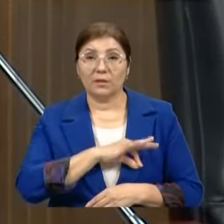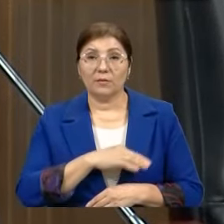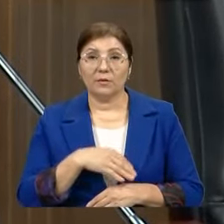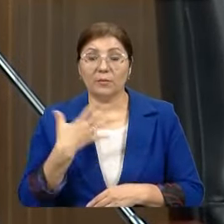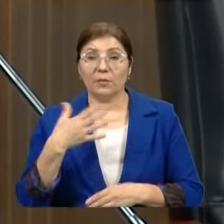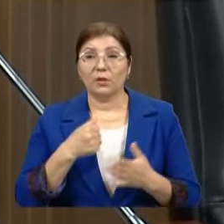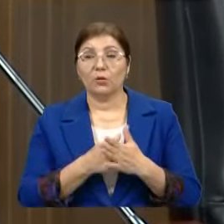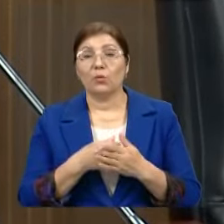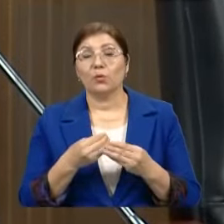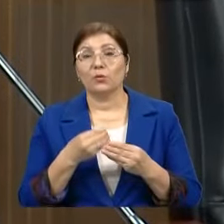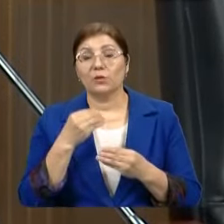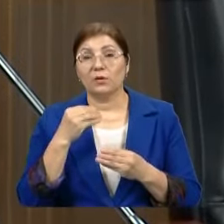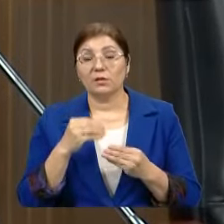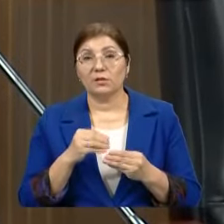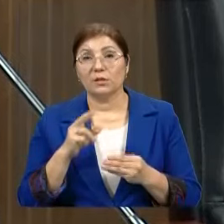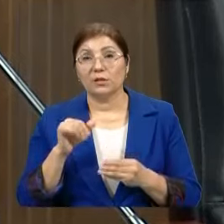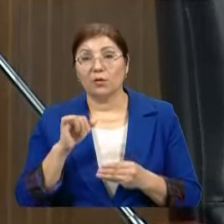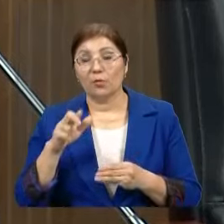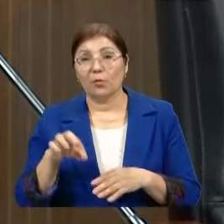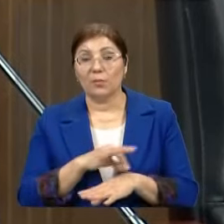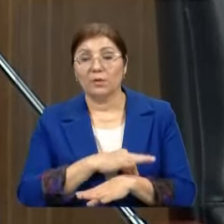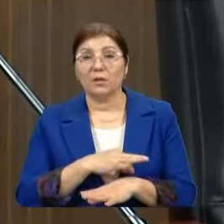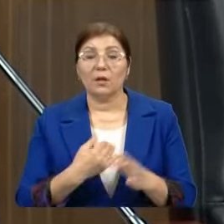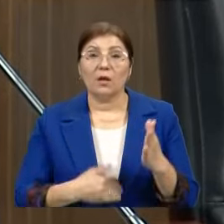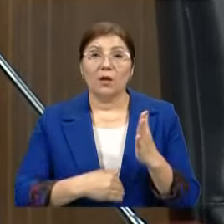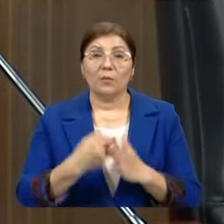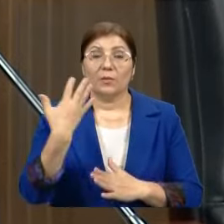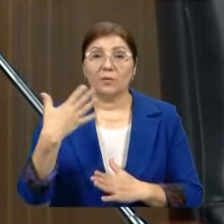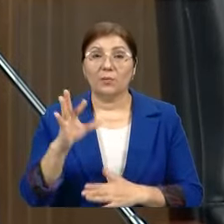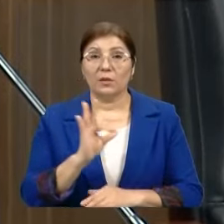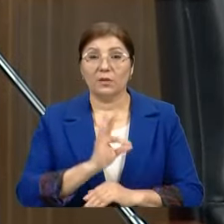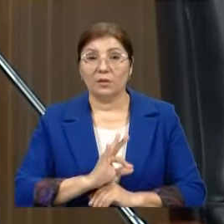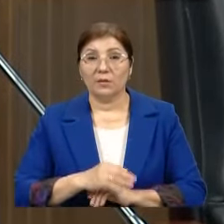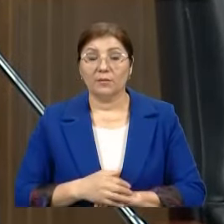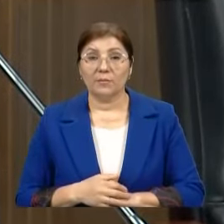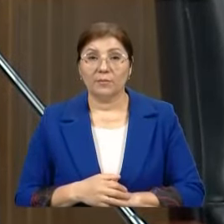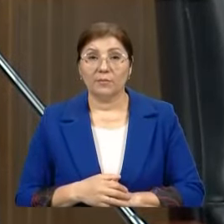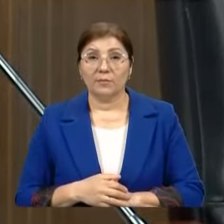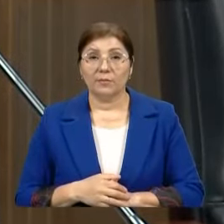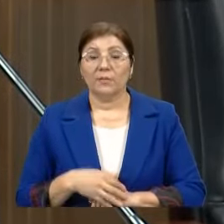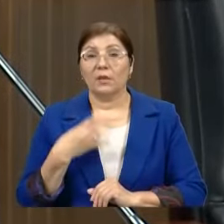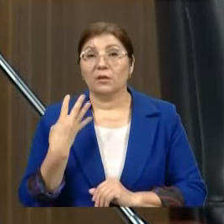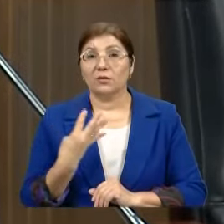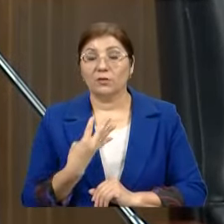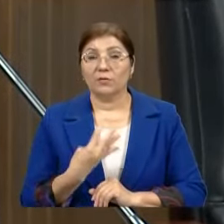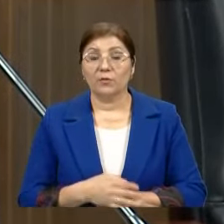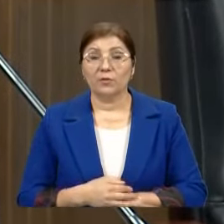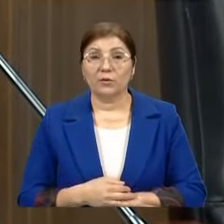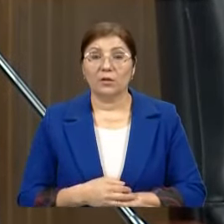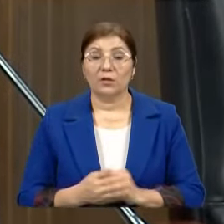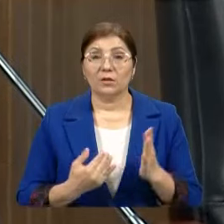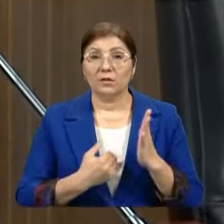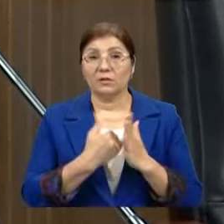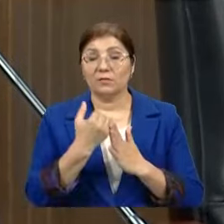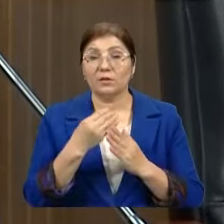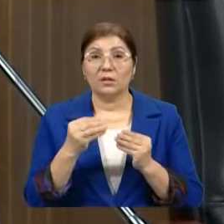до 10 кубометров, тариф будет выше на 50%. И четвертая подгруппа